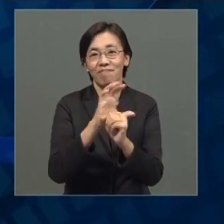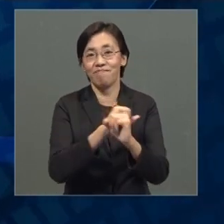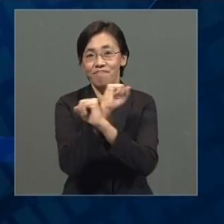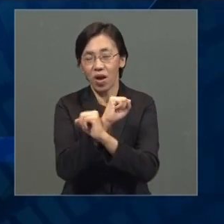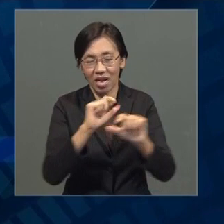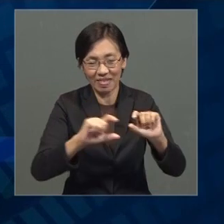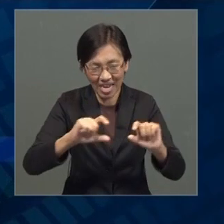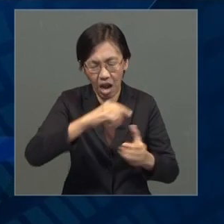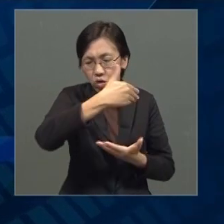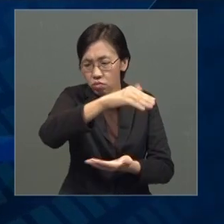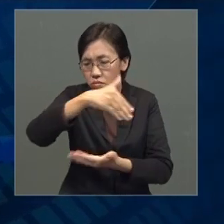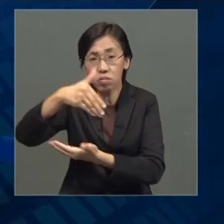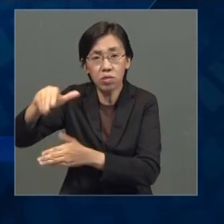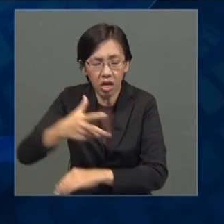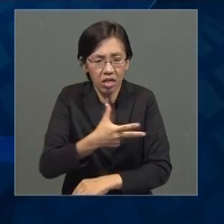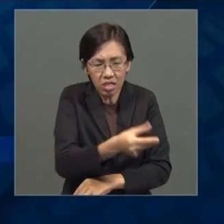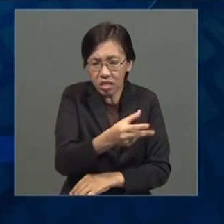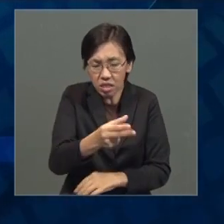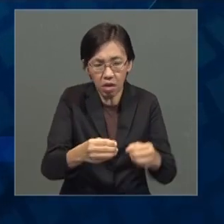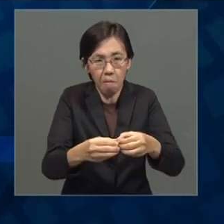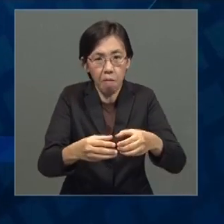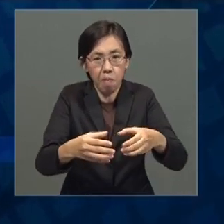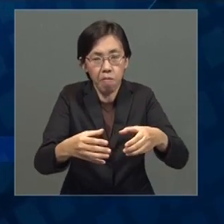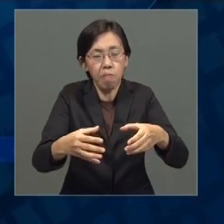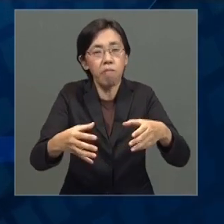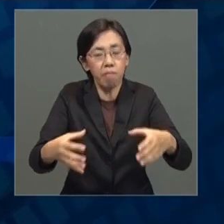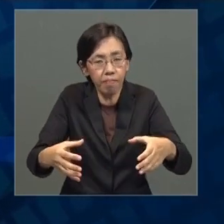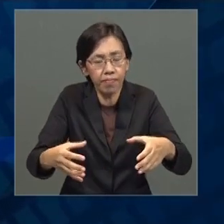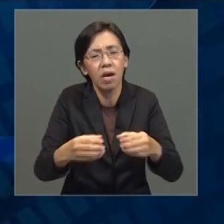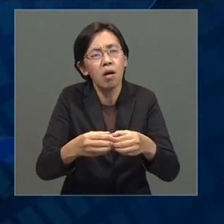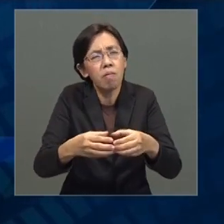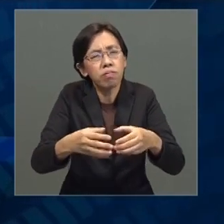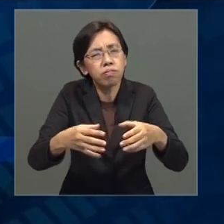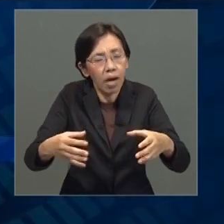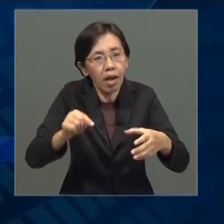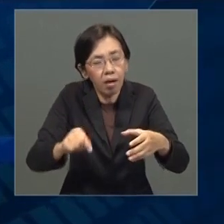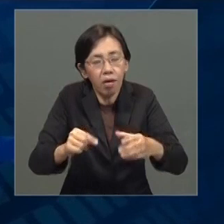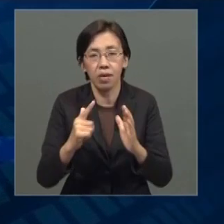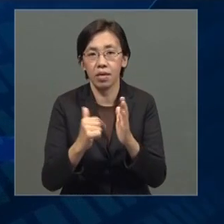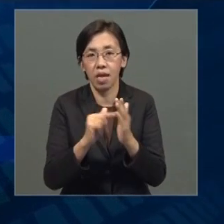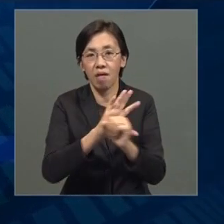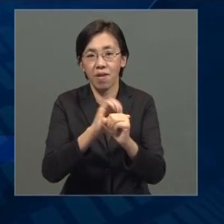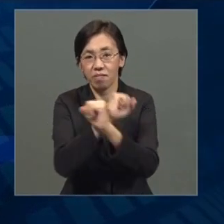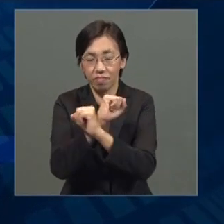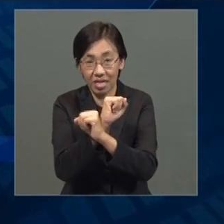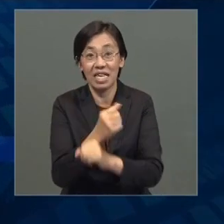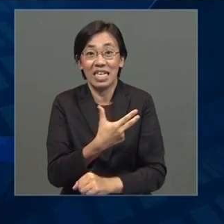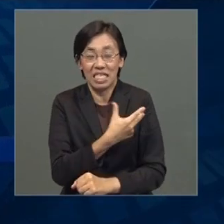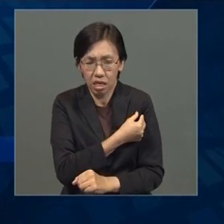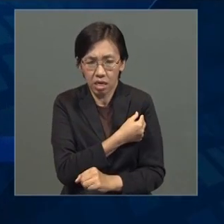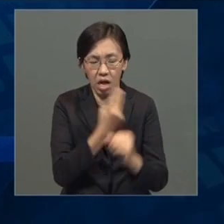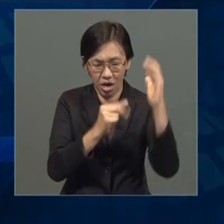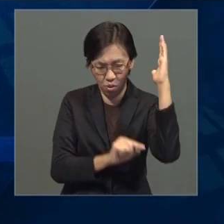ยังทยอยฉีดมากขึ้นเรื่อยๆทิศทางแนวโน้มยังคงมีผู้ได้รับการฉีดวัคซีนเส้นกราฟขึ้นอยู่ตลอด